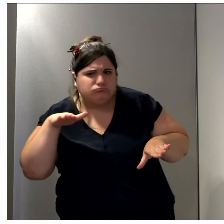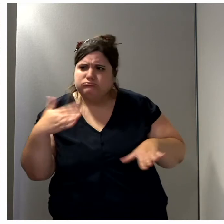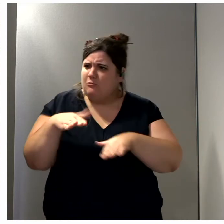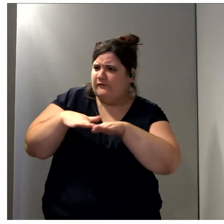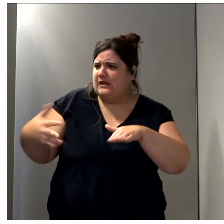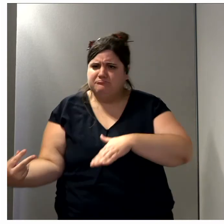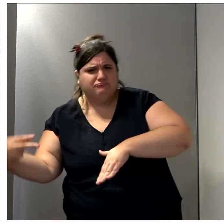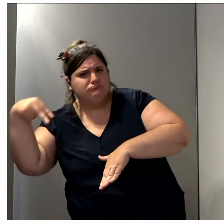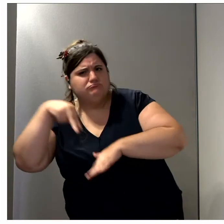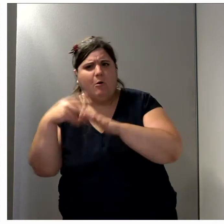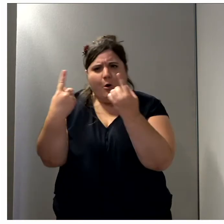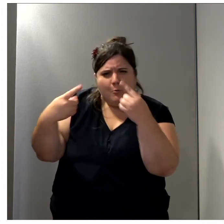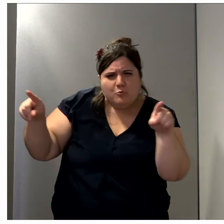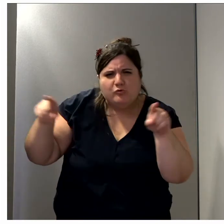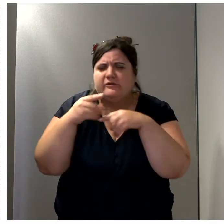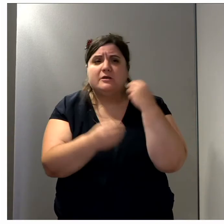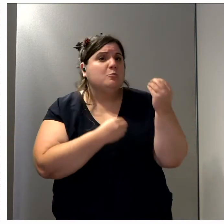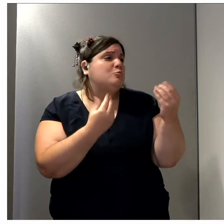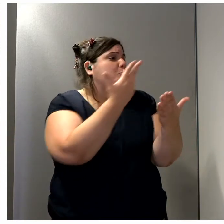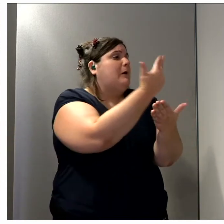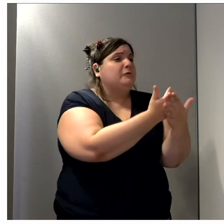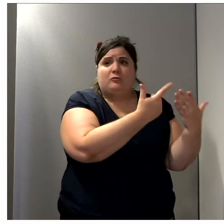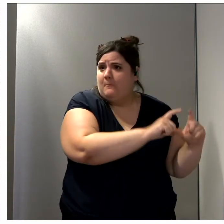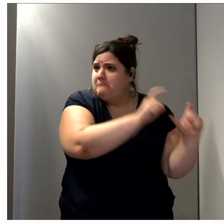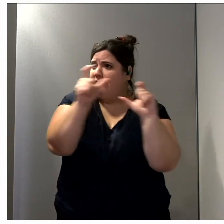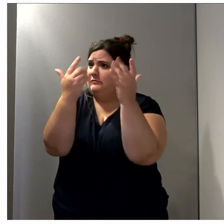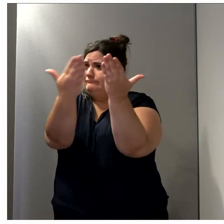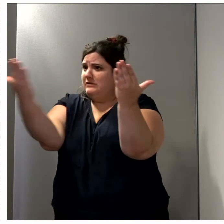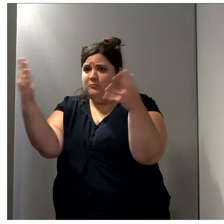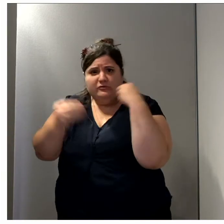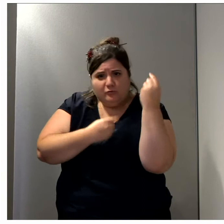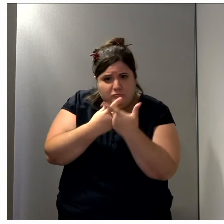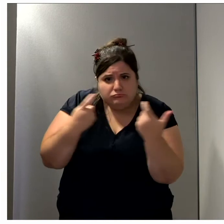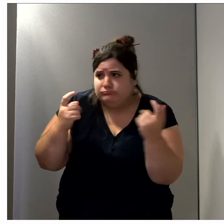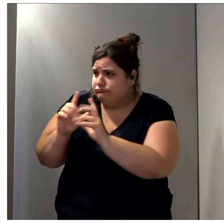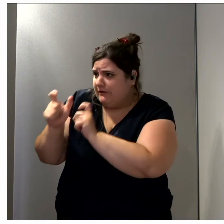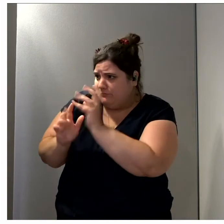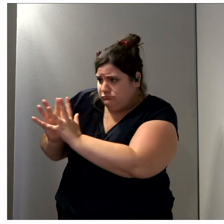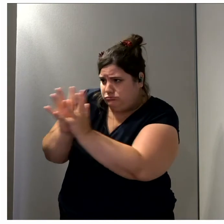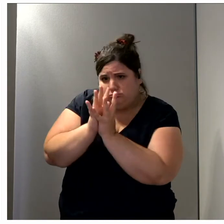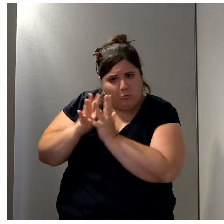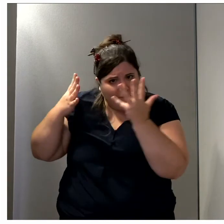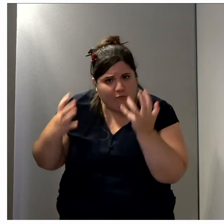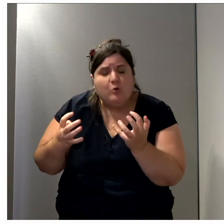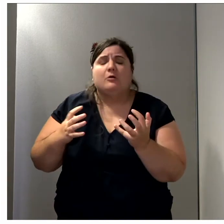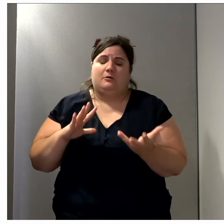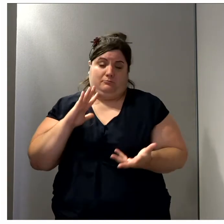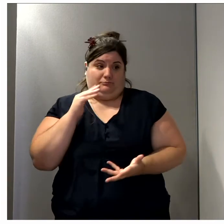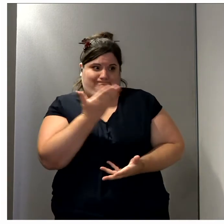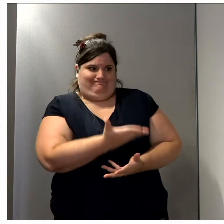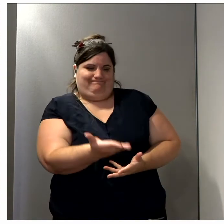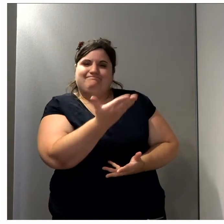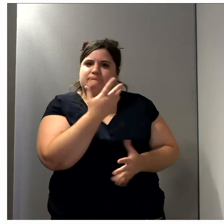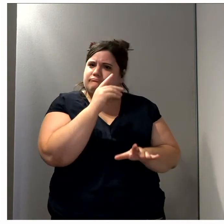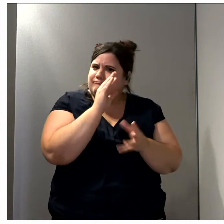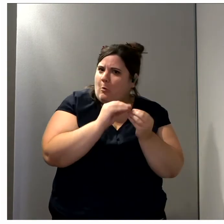chacun. Et donc, effectivement, ils ont créé des objets artistiques qui ont